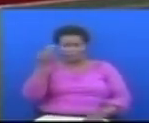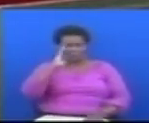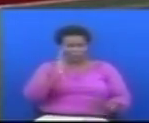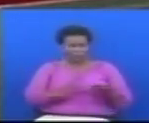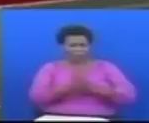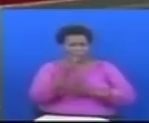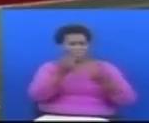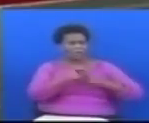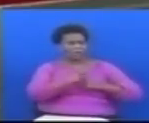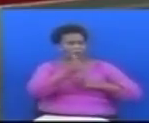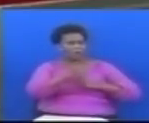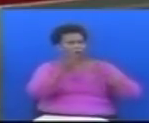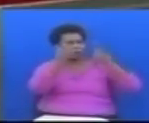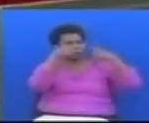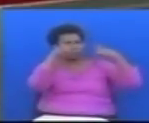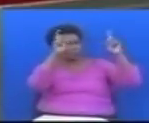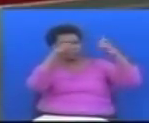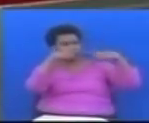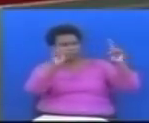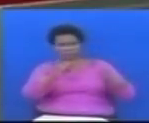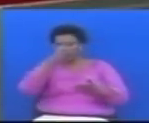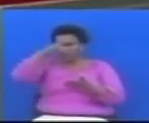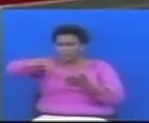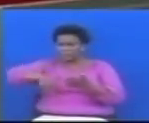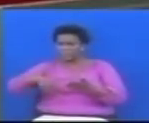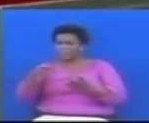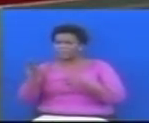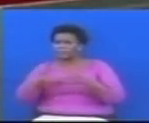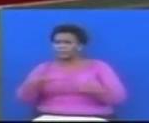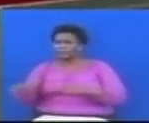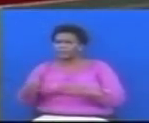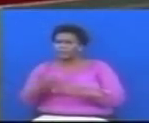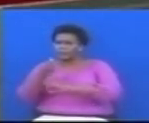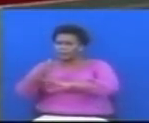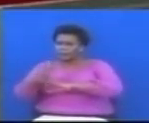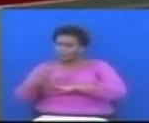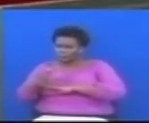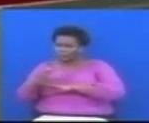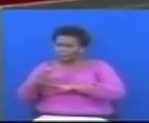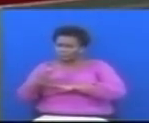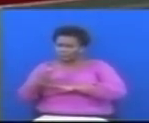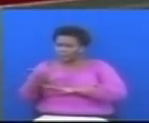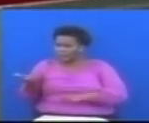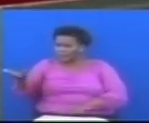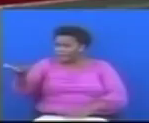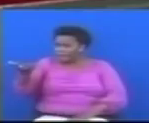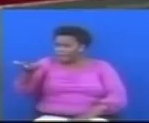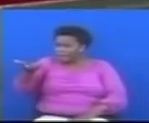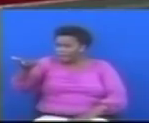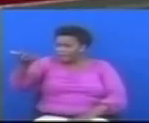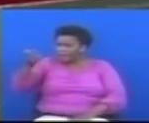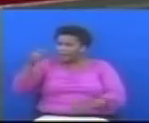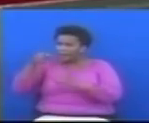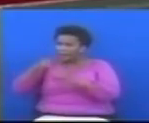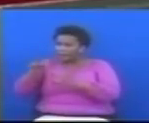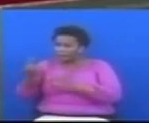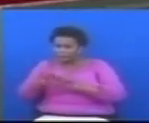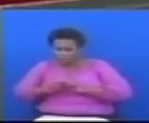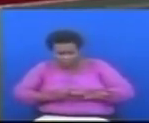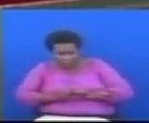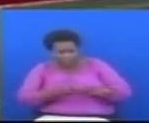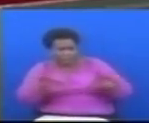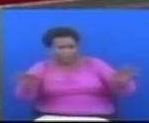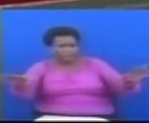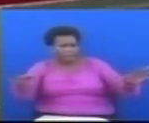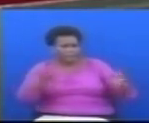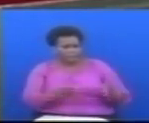Tanzania TFS ilisaini mkataba na kampuni ya Mihan Gas Limited kwa ajili ya kusambaza vifaa vya kupikia,